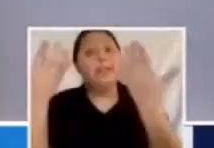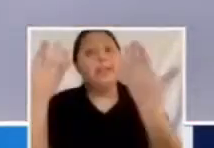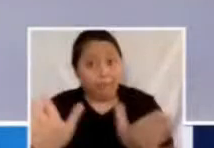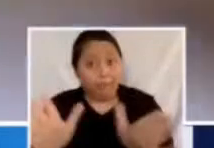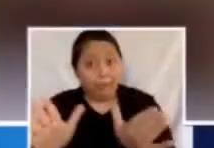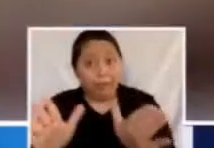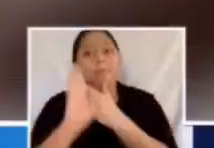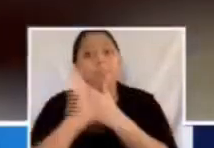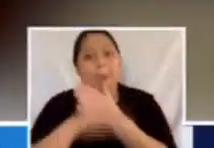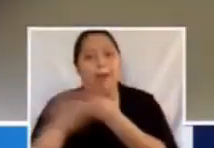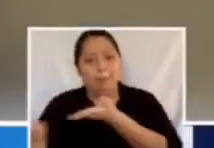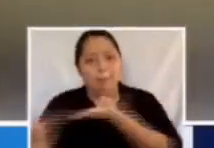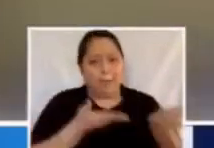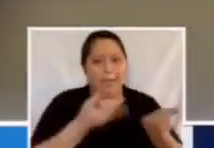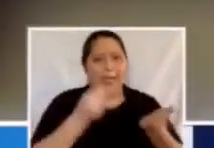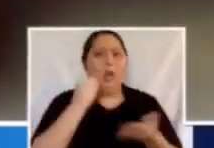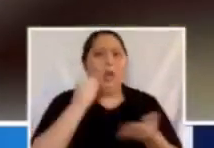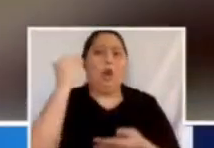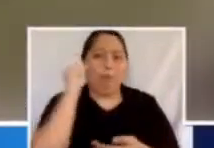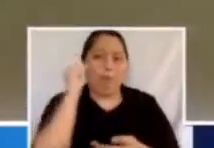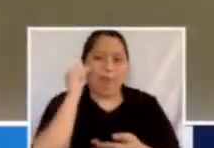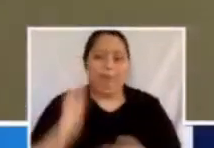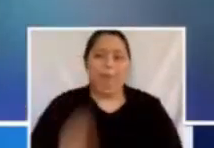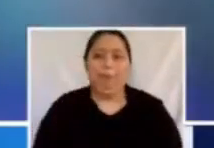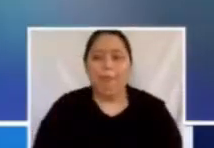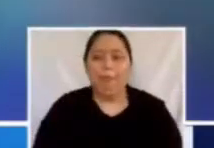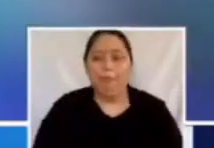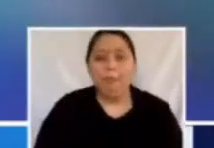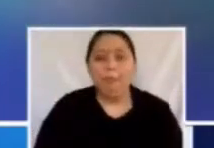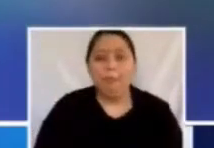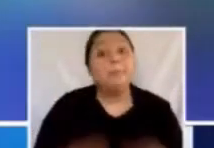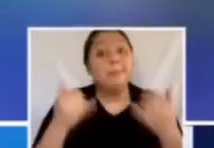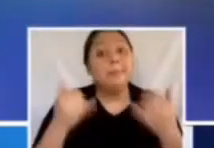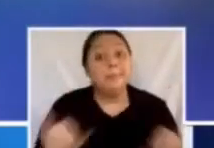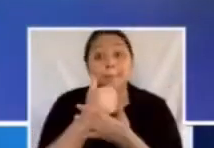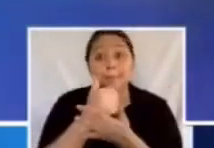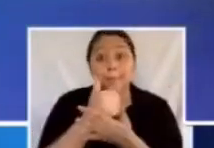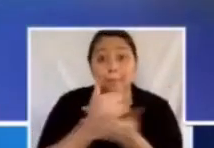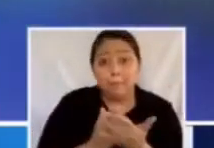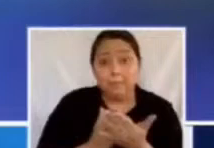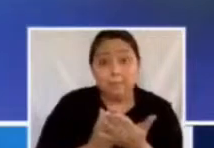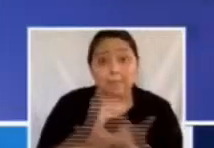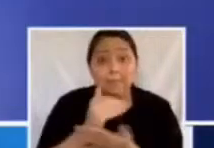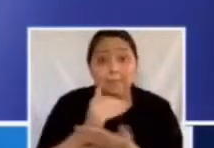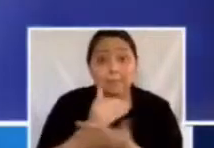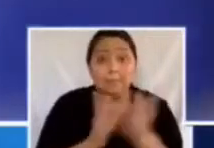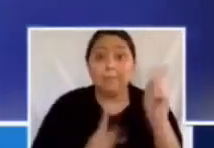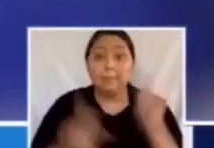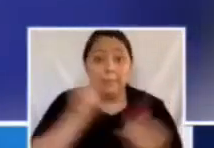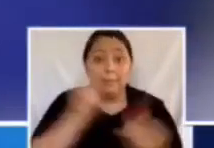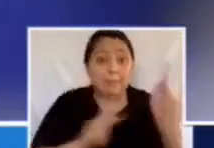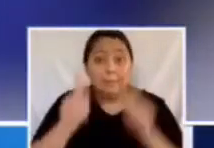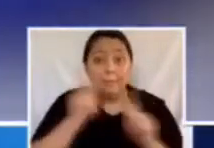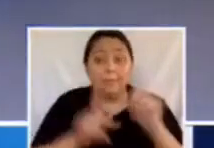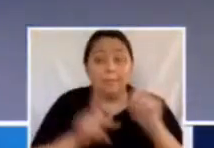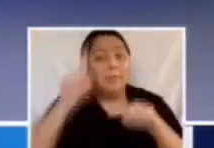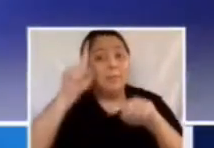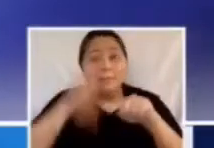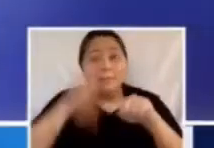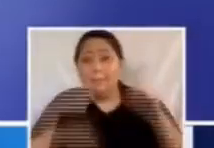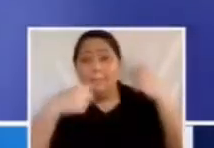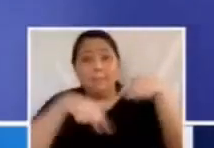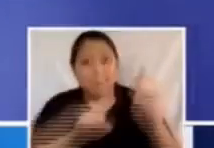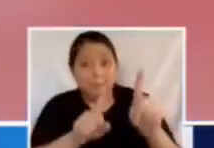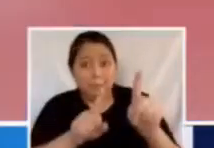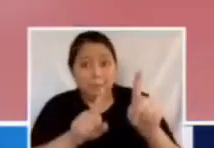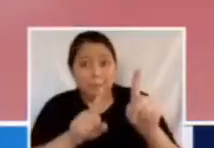mag-testing, second week of March. So maaga ho tayo nakapagsimula mag-testing. Ito, part lang to nung expansion natin.